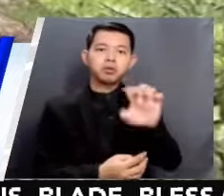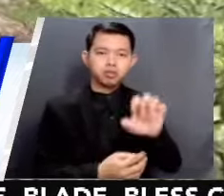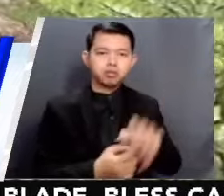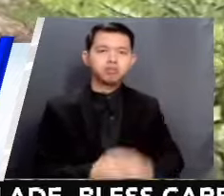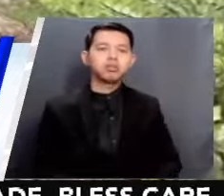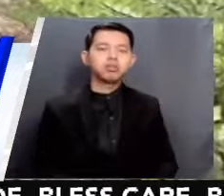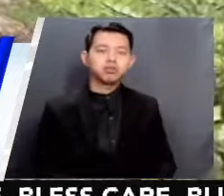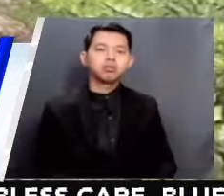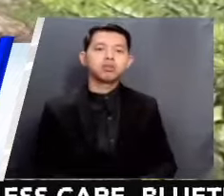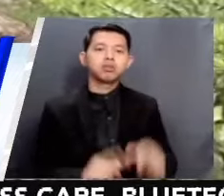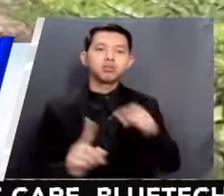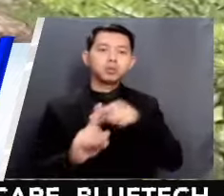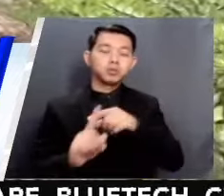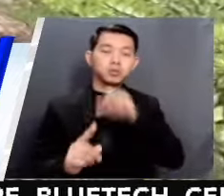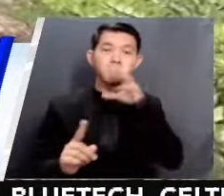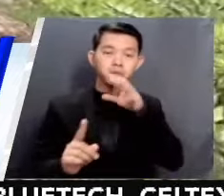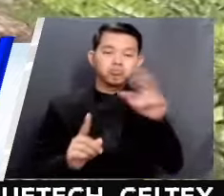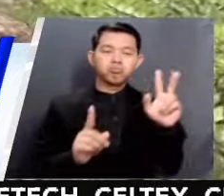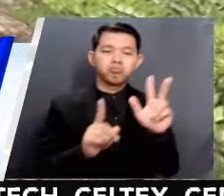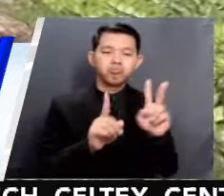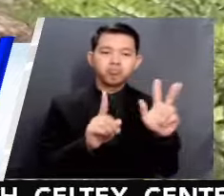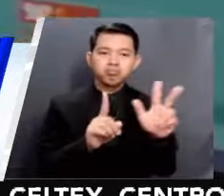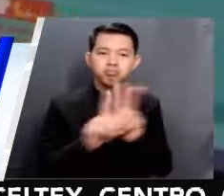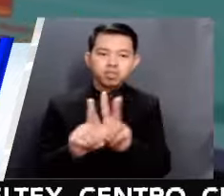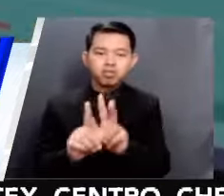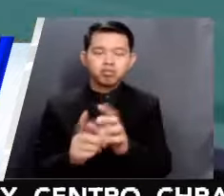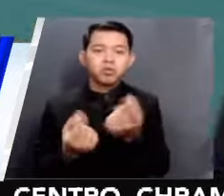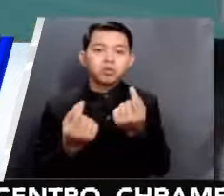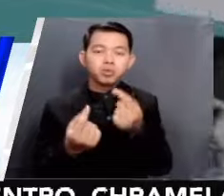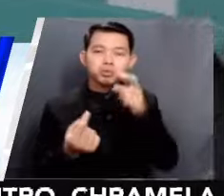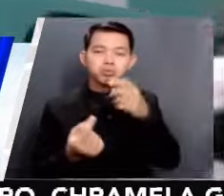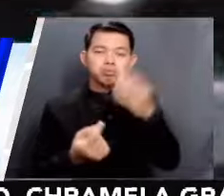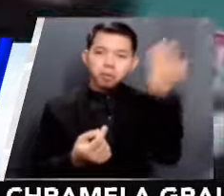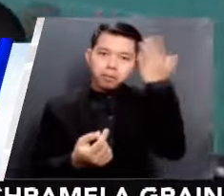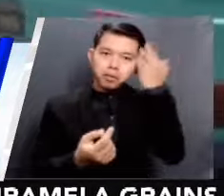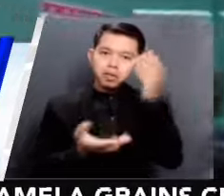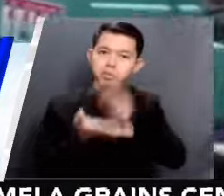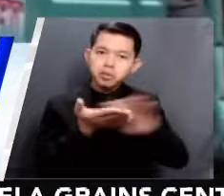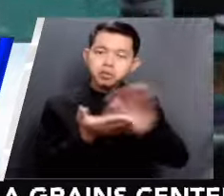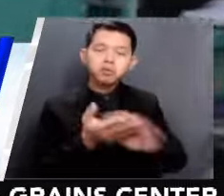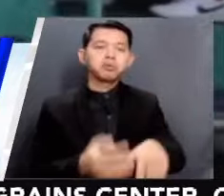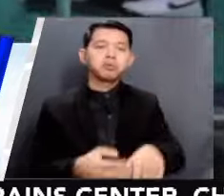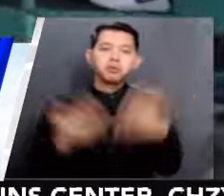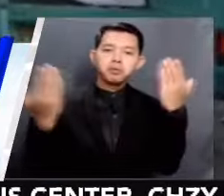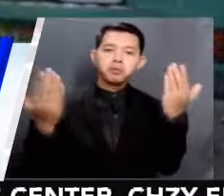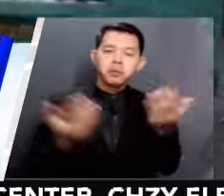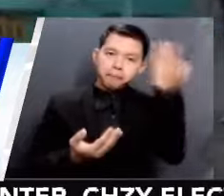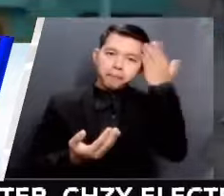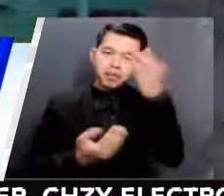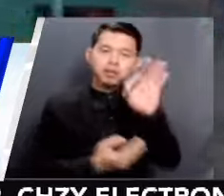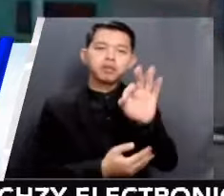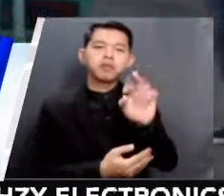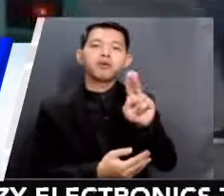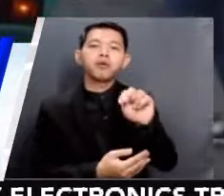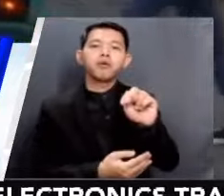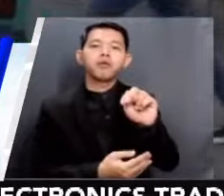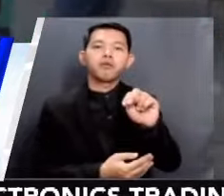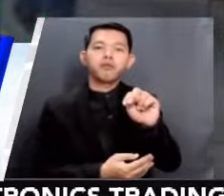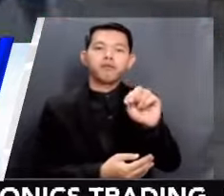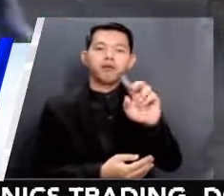matanda. Magsasagawa raw ng cleansing dahil nagpakilalang feng shui expert ng sospek. Pero sa halip na paalisin ang masamang